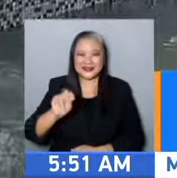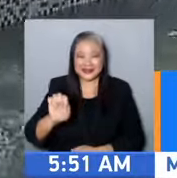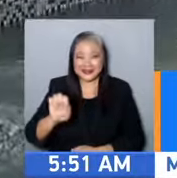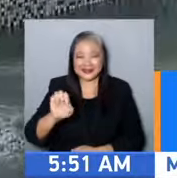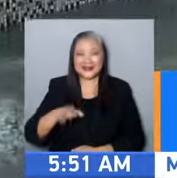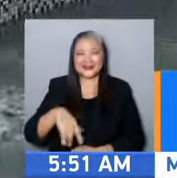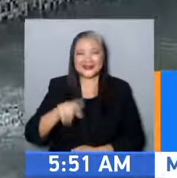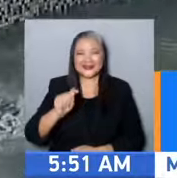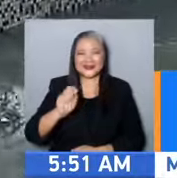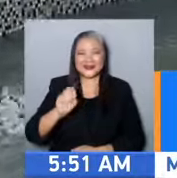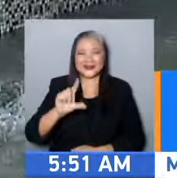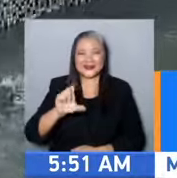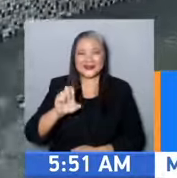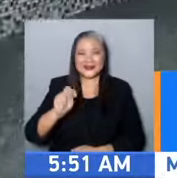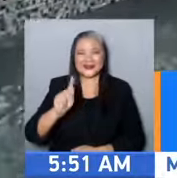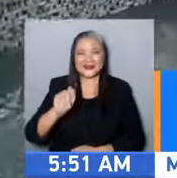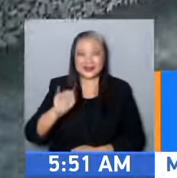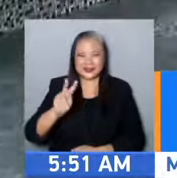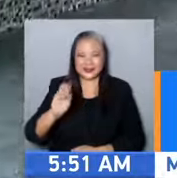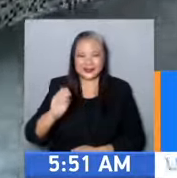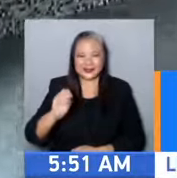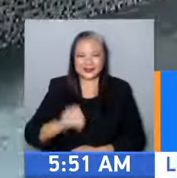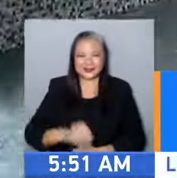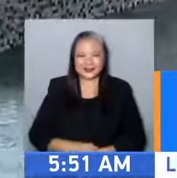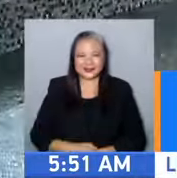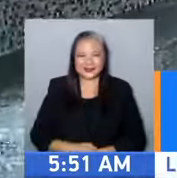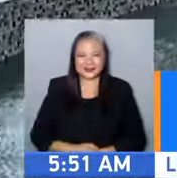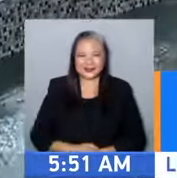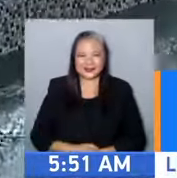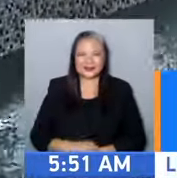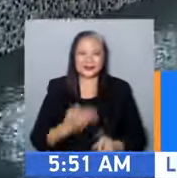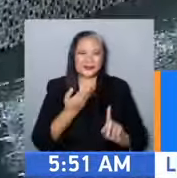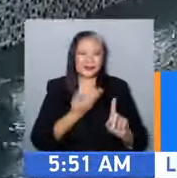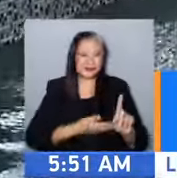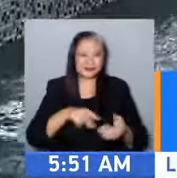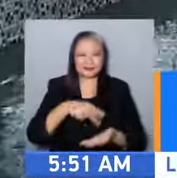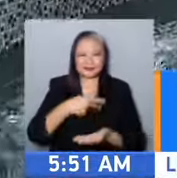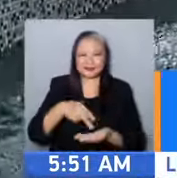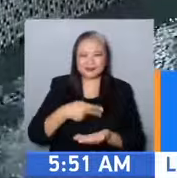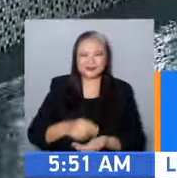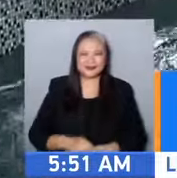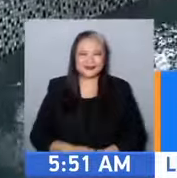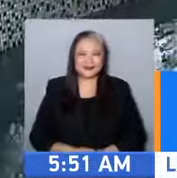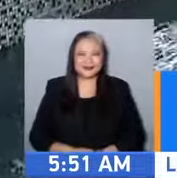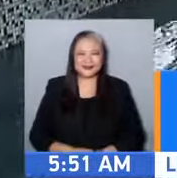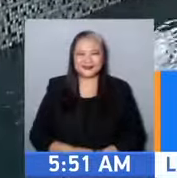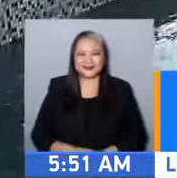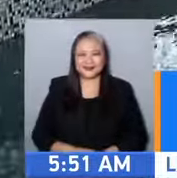I am here, so I will take my